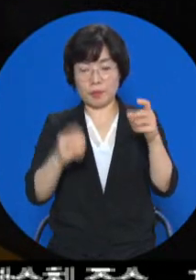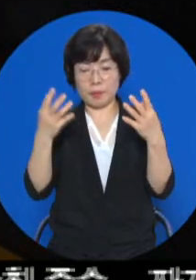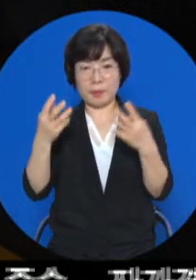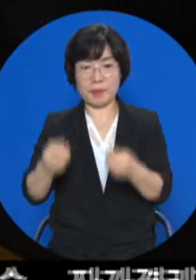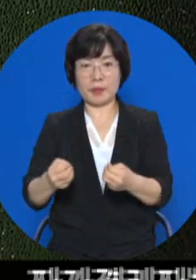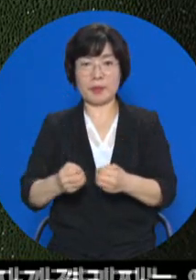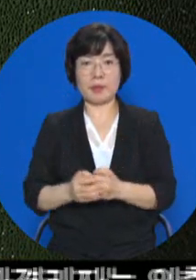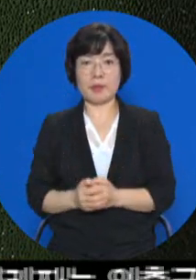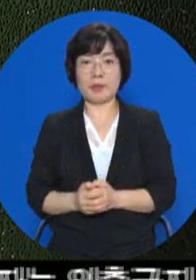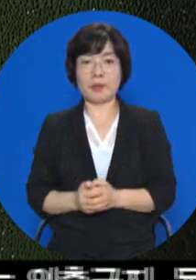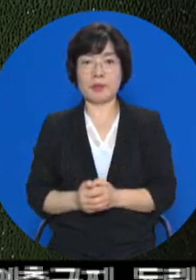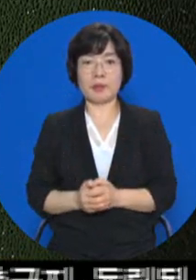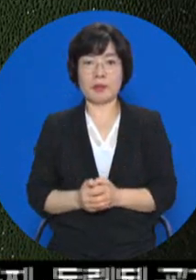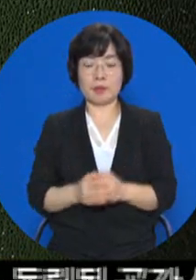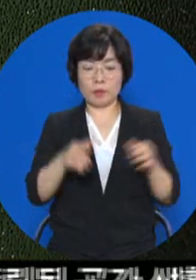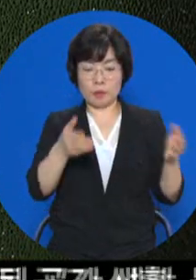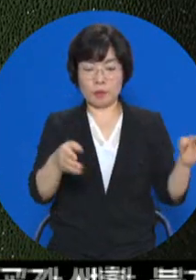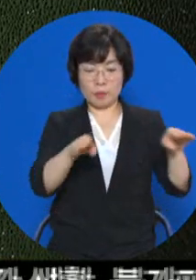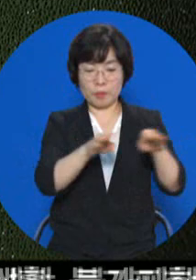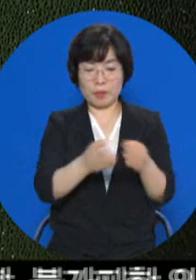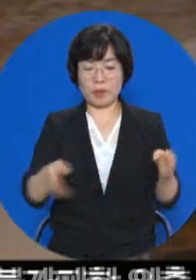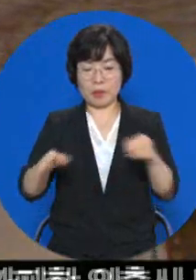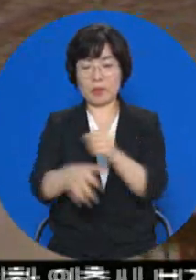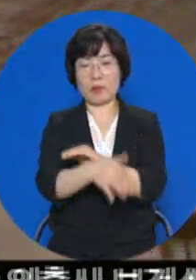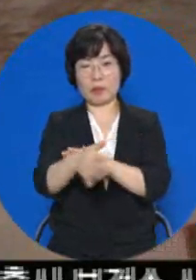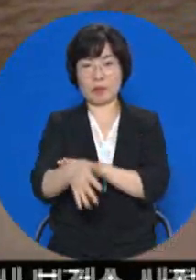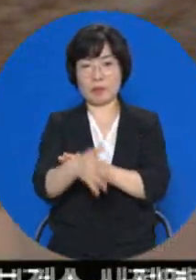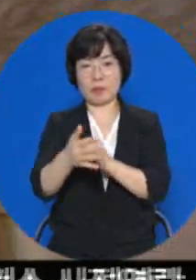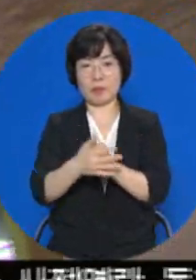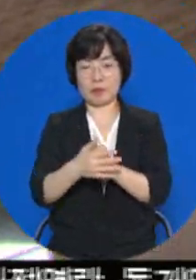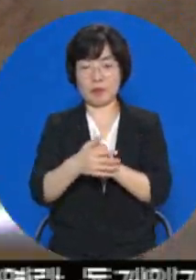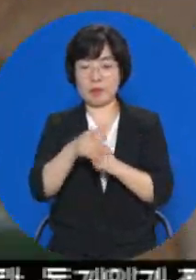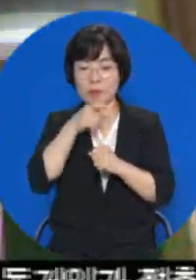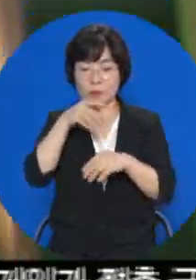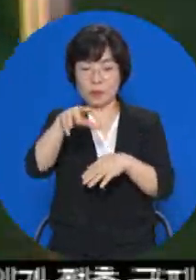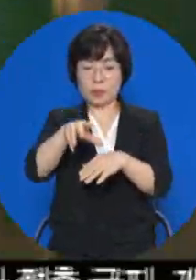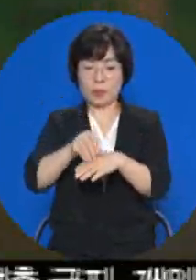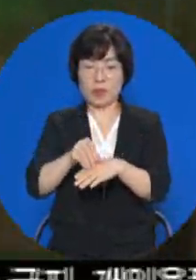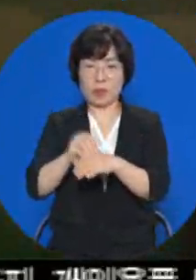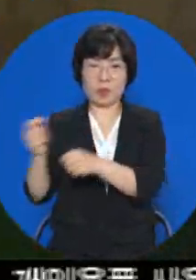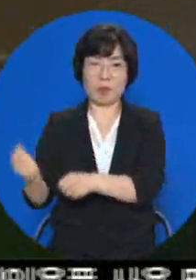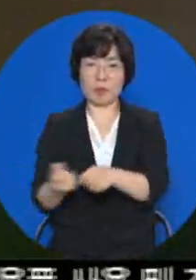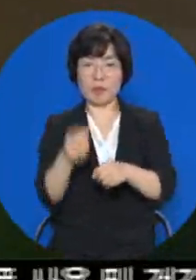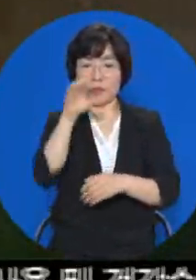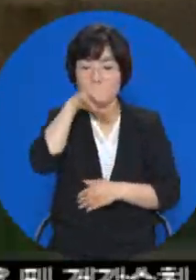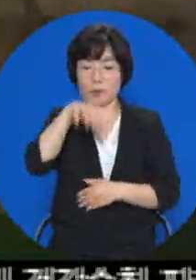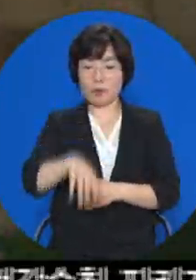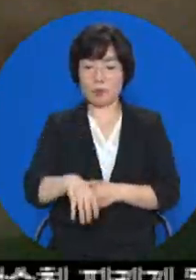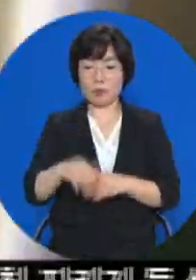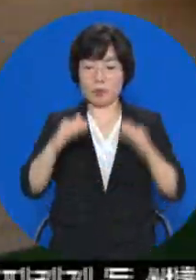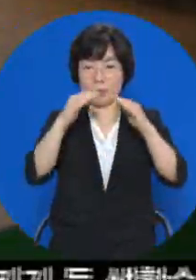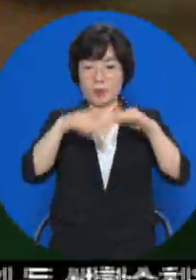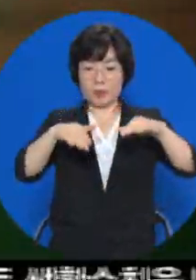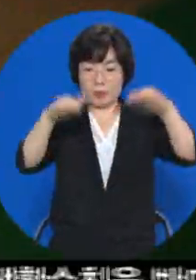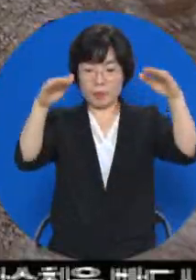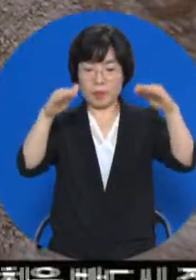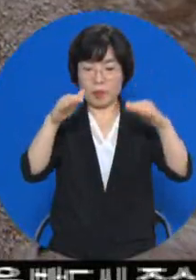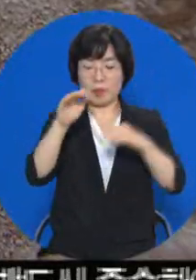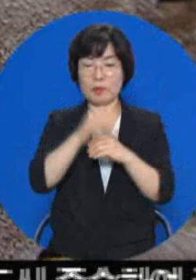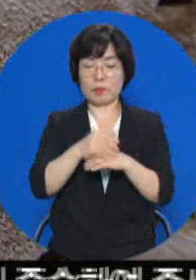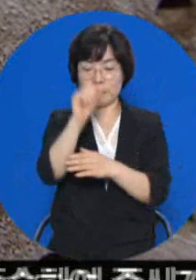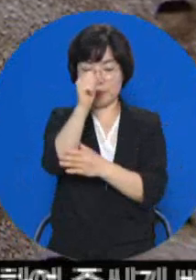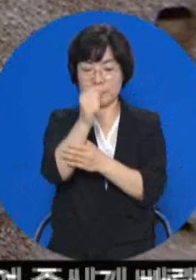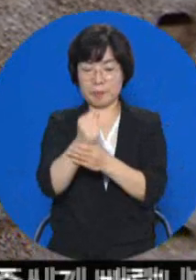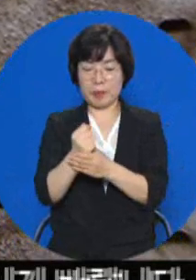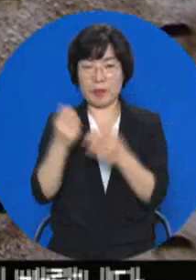많습니다. 부대시설도 엉망입니다. 습기가 가득한 텅 빈 골프 연습장 천장에는 온통